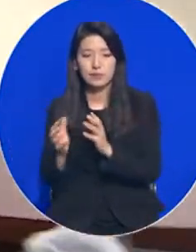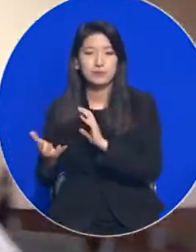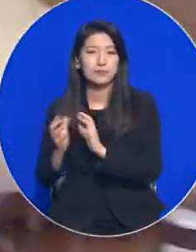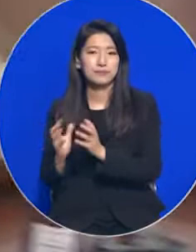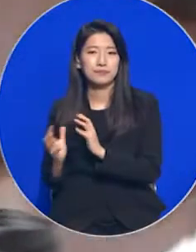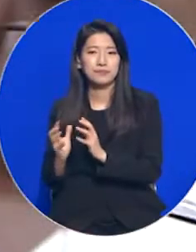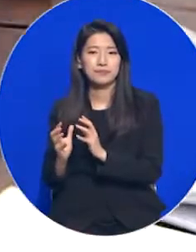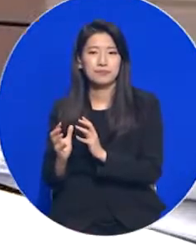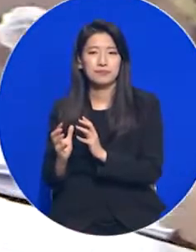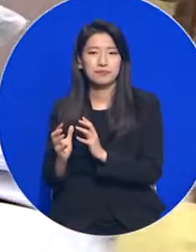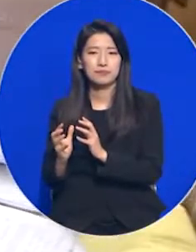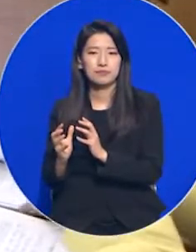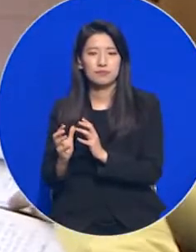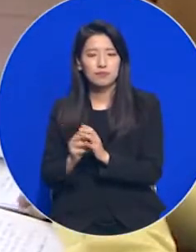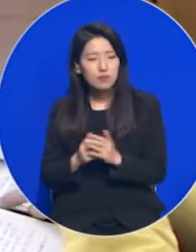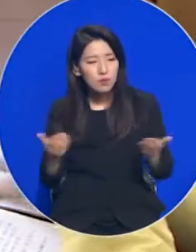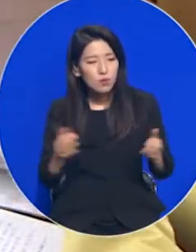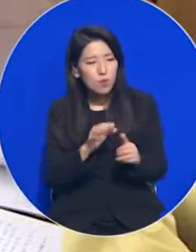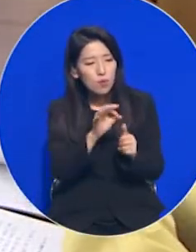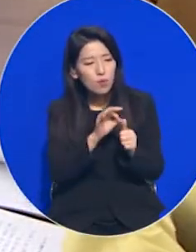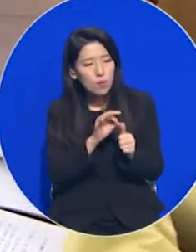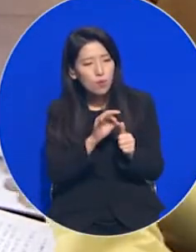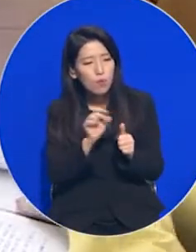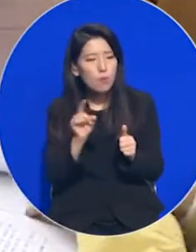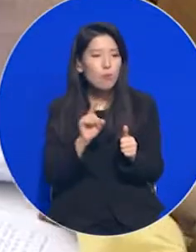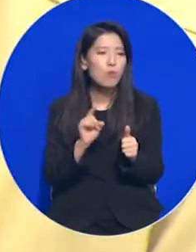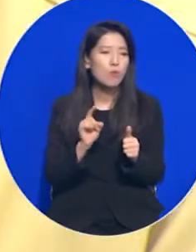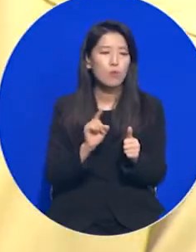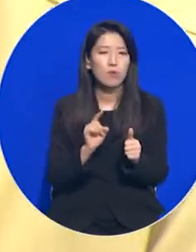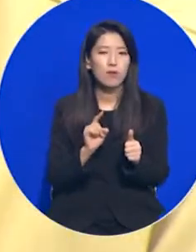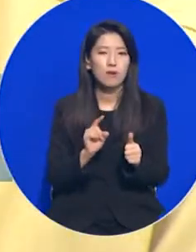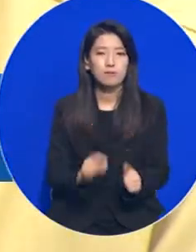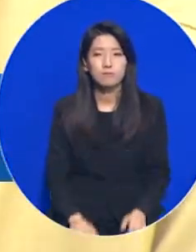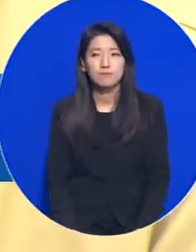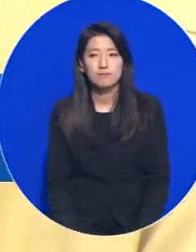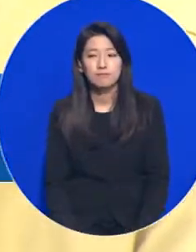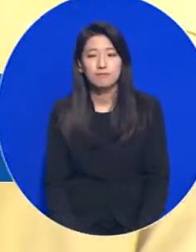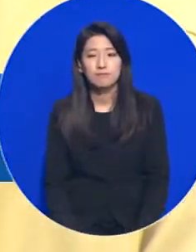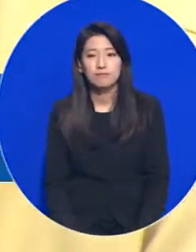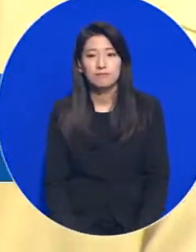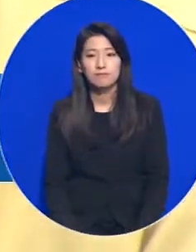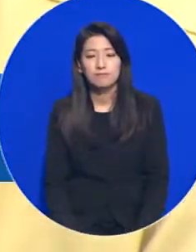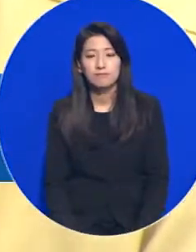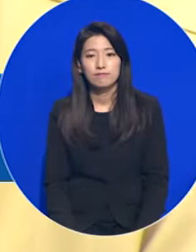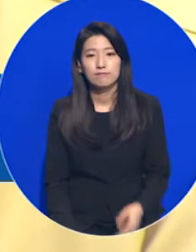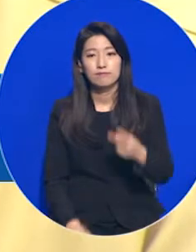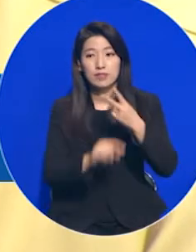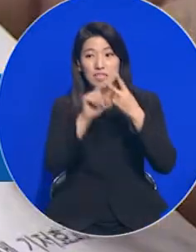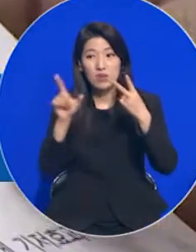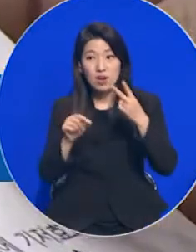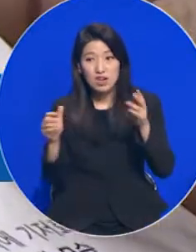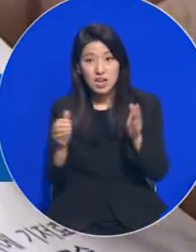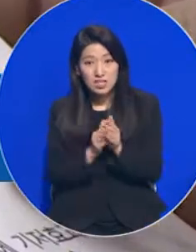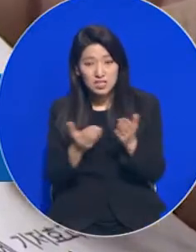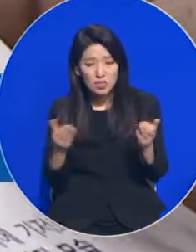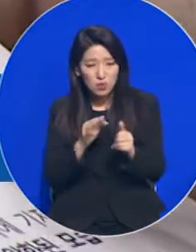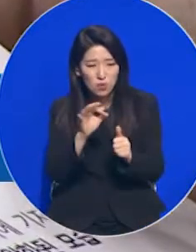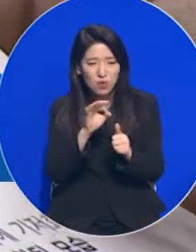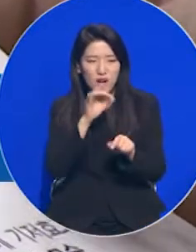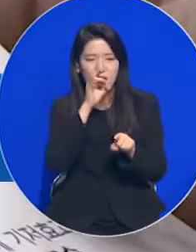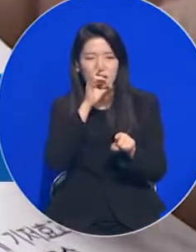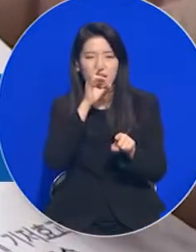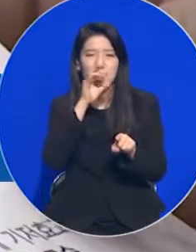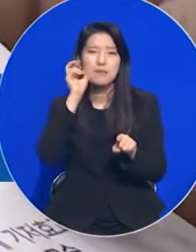회의를 잇따라 열고 고용 상황을 논의했습니다. 홍 부총리는 다음 달까지 고용 상황의 어려움이 지속될